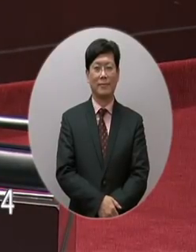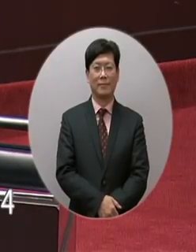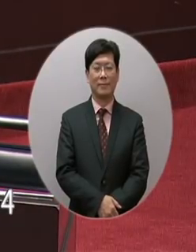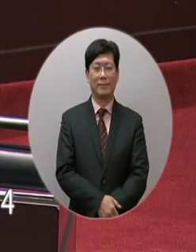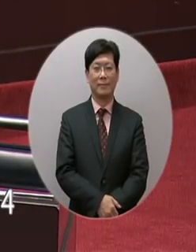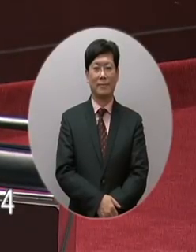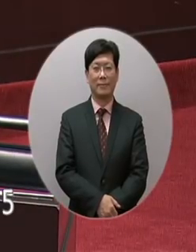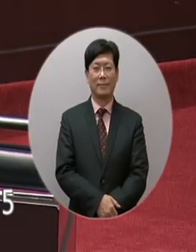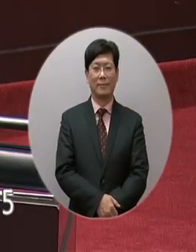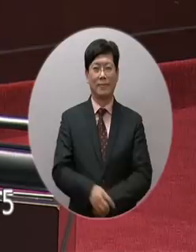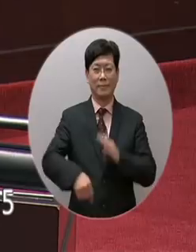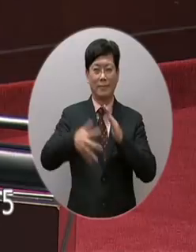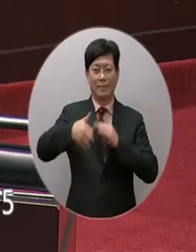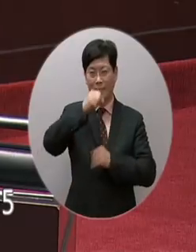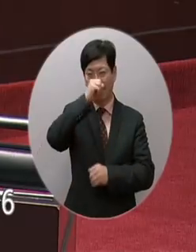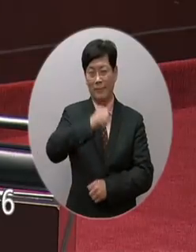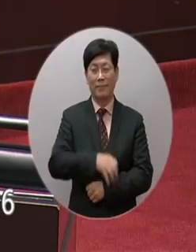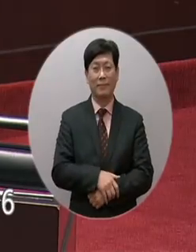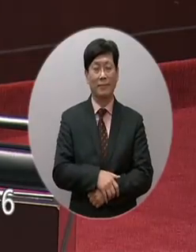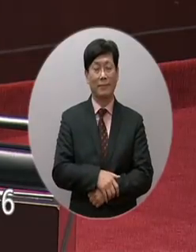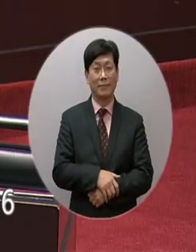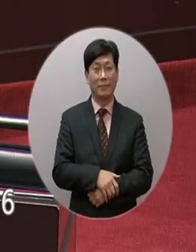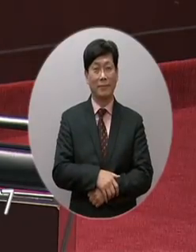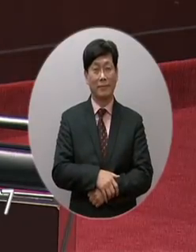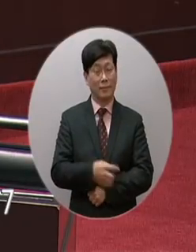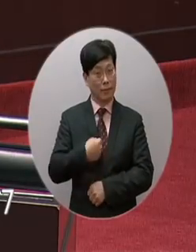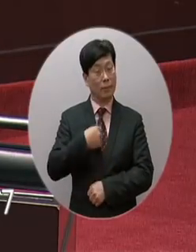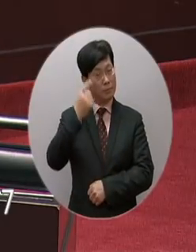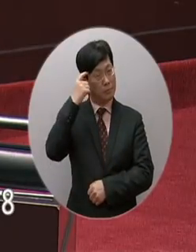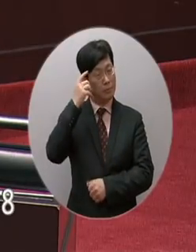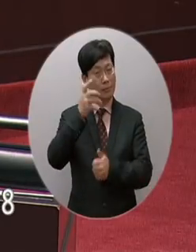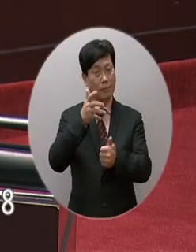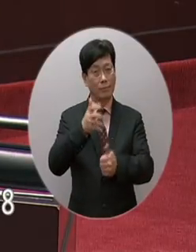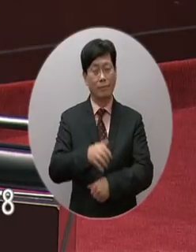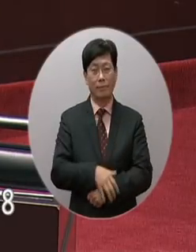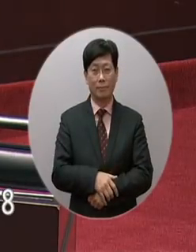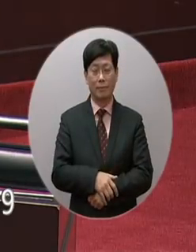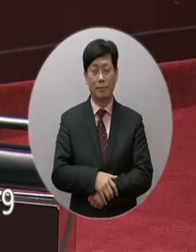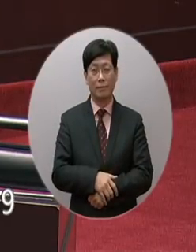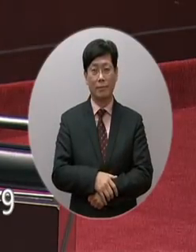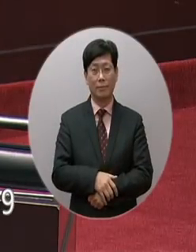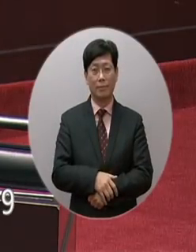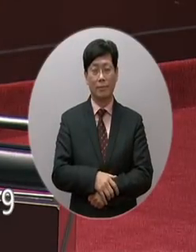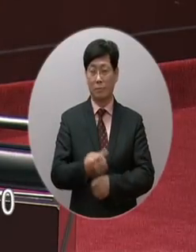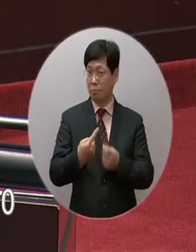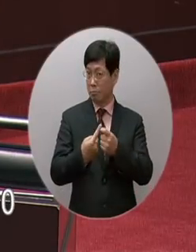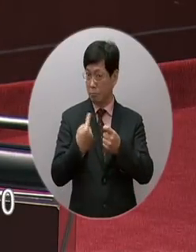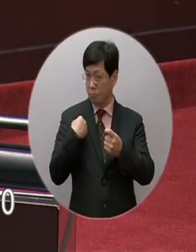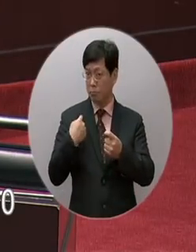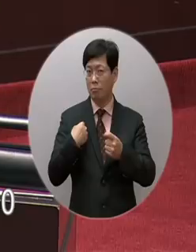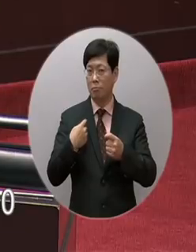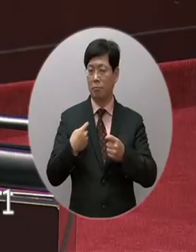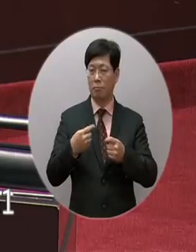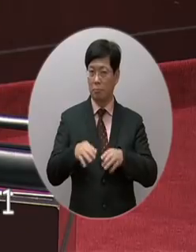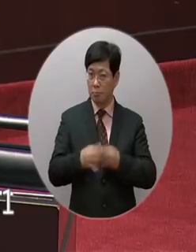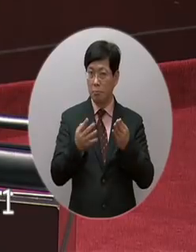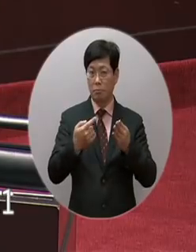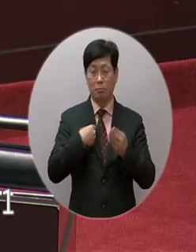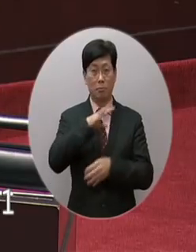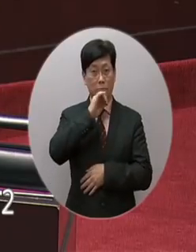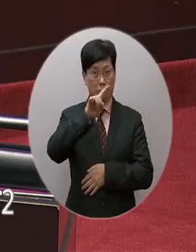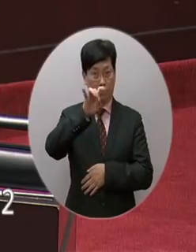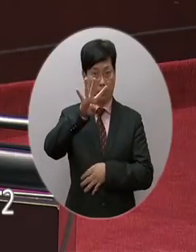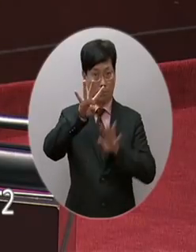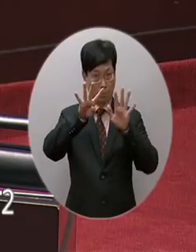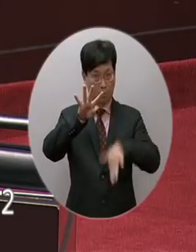黄委员你好。 院长好，院长，那个我想请教哈，就是我们在去年开始哈，我们14岁